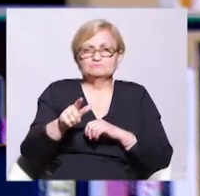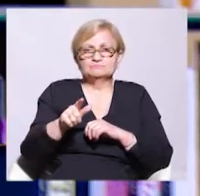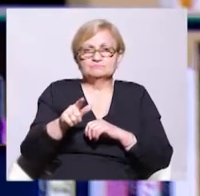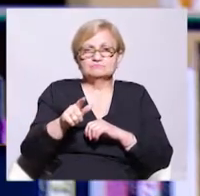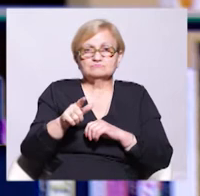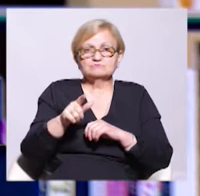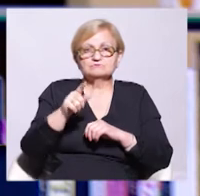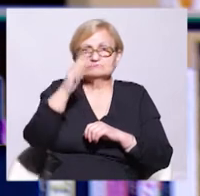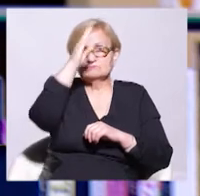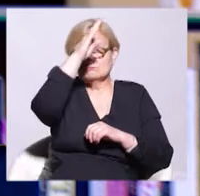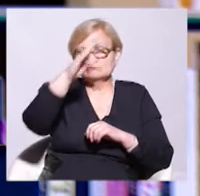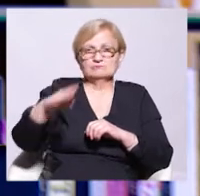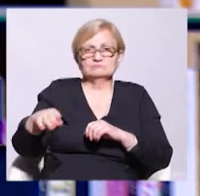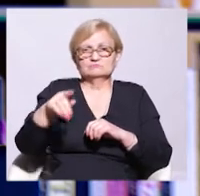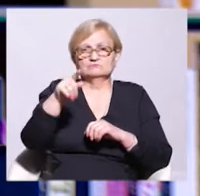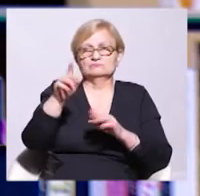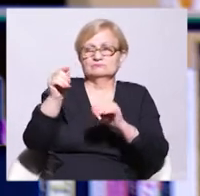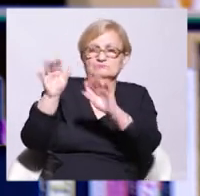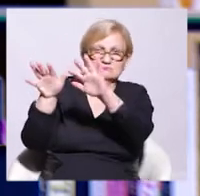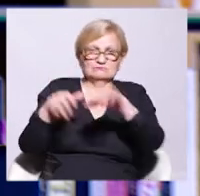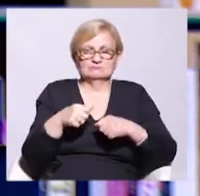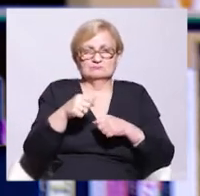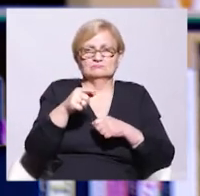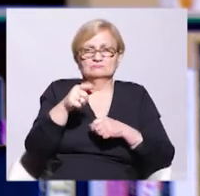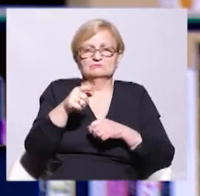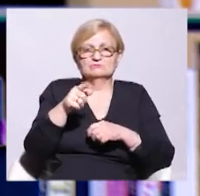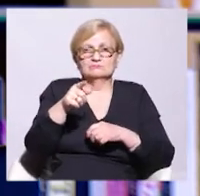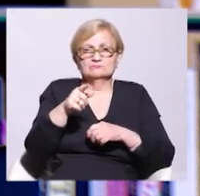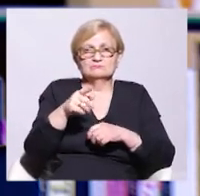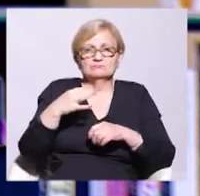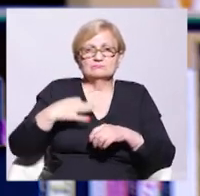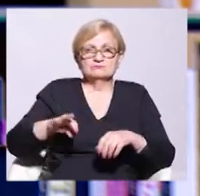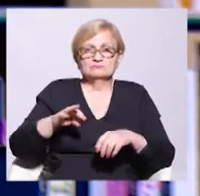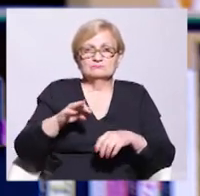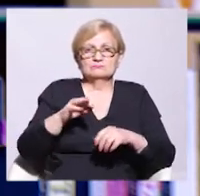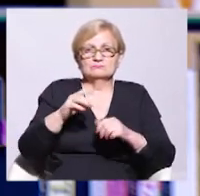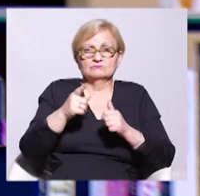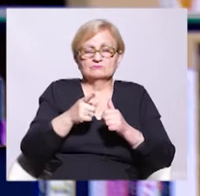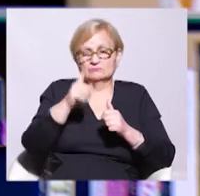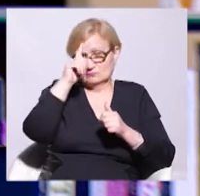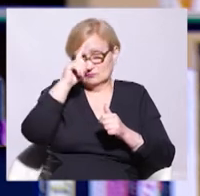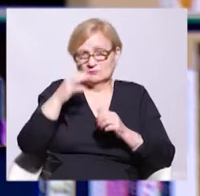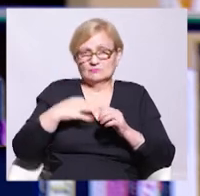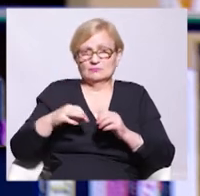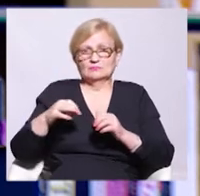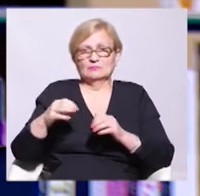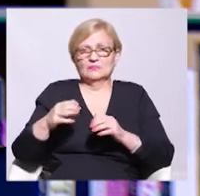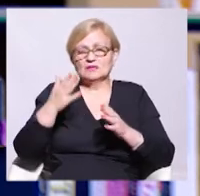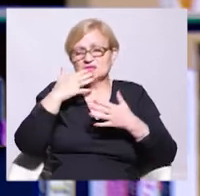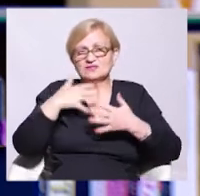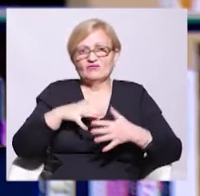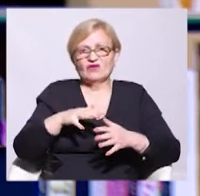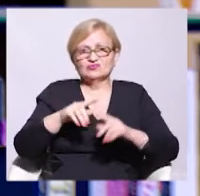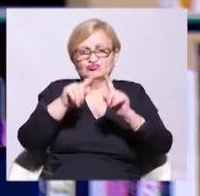მახვილით განგმირულ ხატს გამოისყიდის მათგან და შვილის, თავისი პატარა ბიჭის დახმარებით ზღვაში